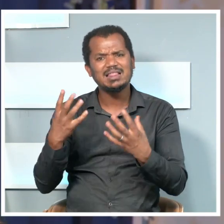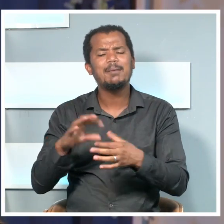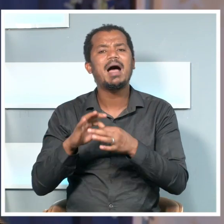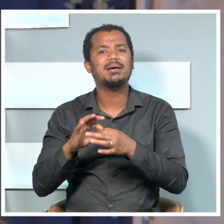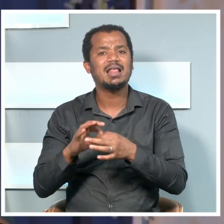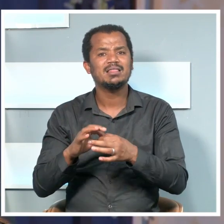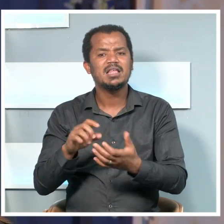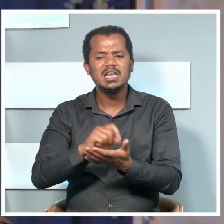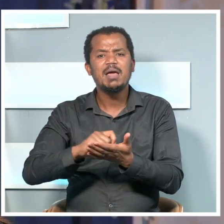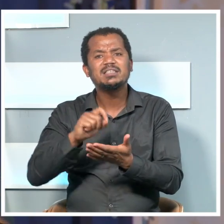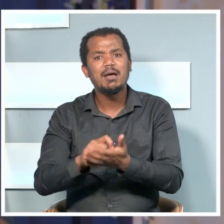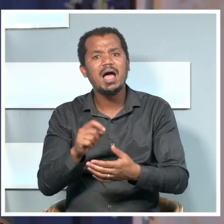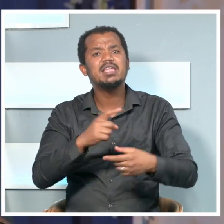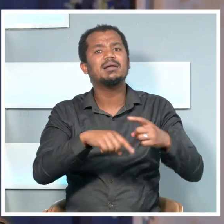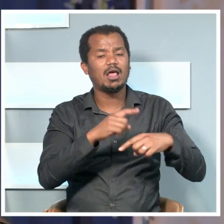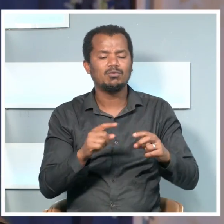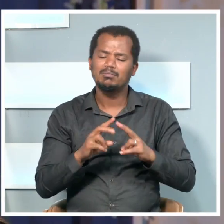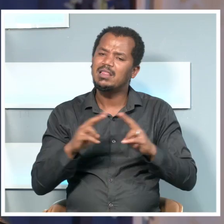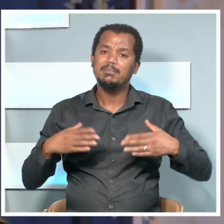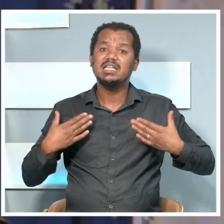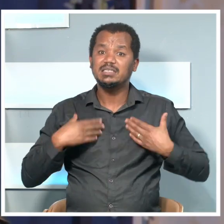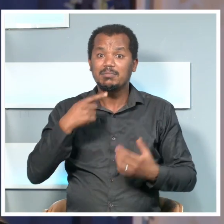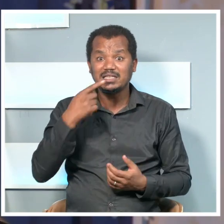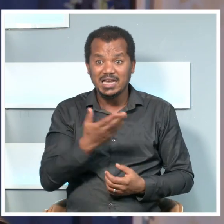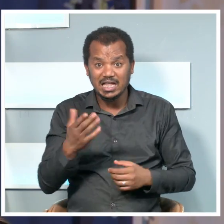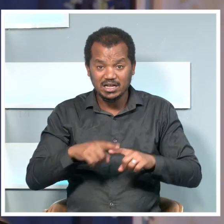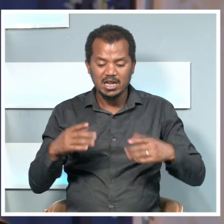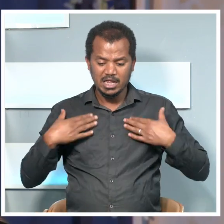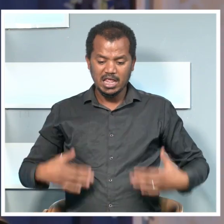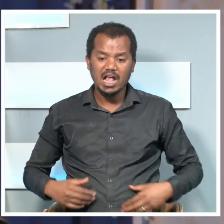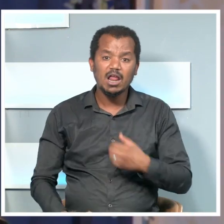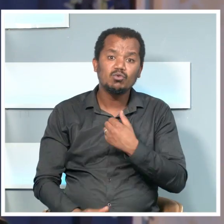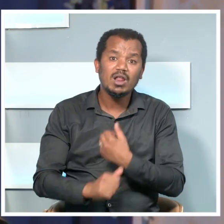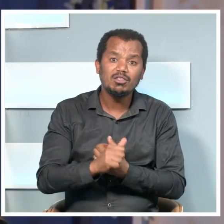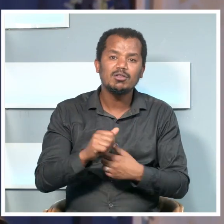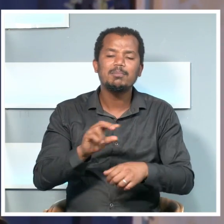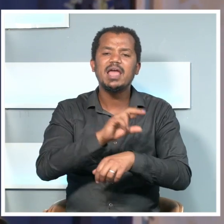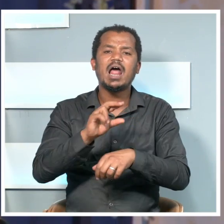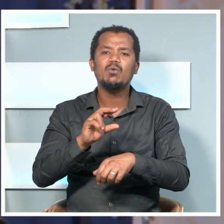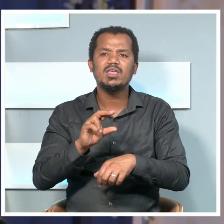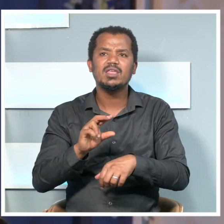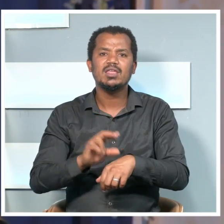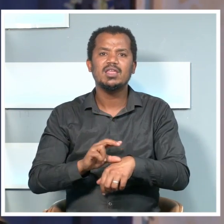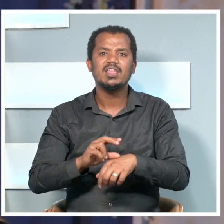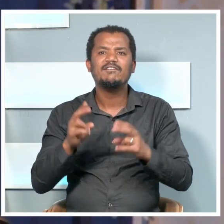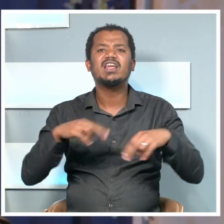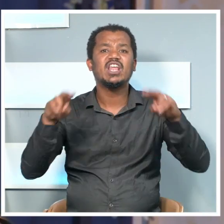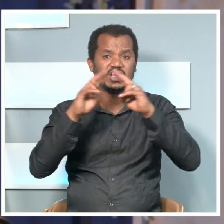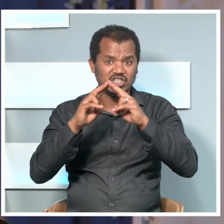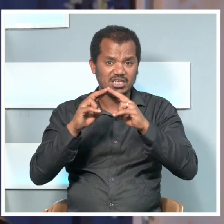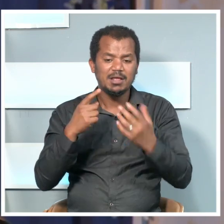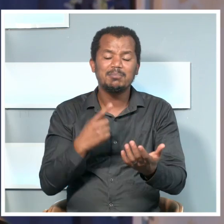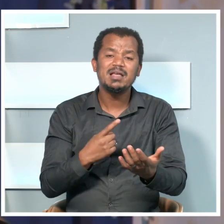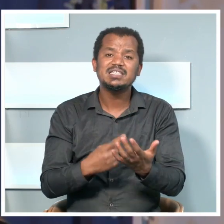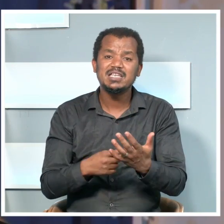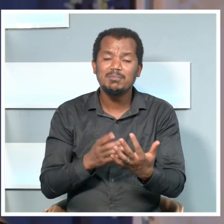ማህበራት ለምዝገባ ይመጣሉ። ይሄ በጣም ደስ የሚያሰኝ ነገር ነው። በተለይ የአካል ጉዳተኞች ብሔራዊ ፌዴሬሽን